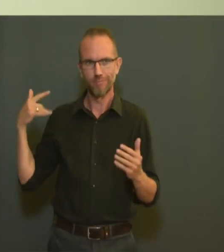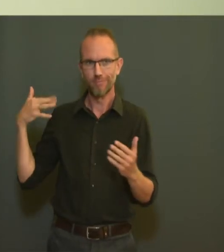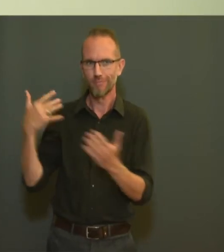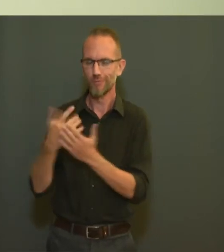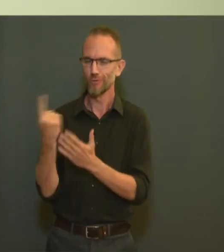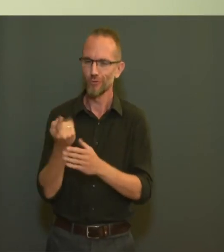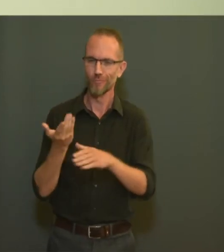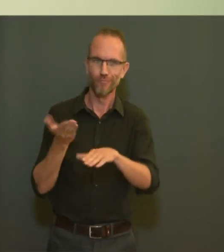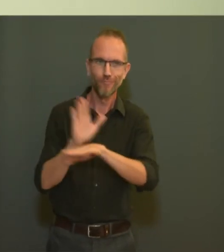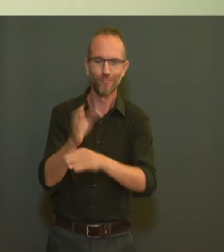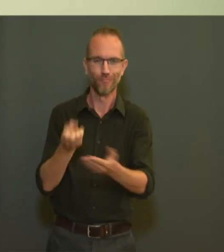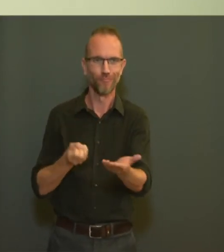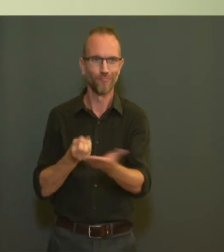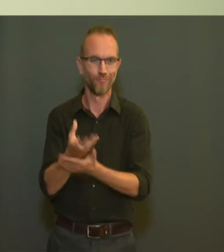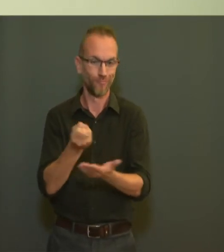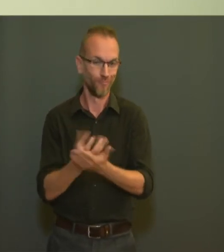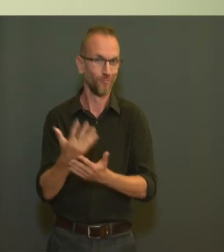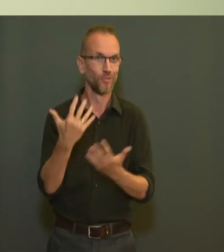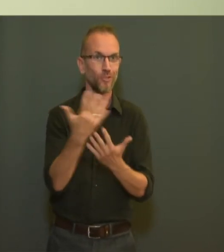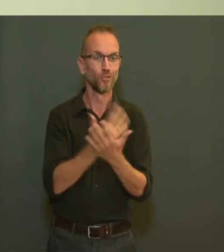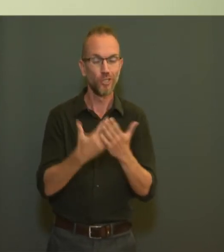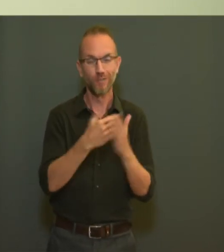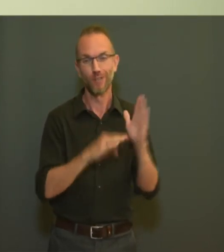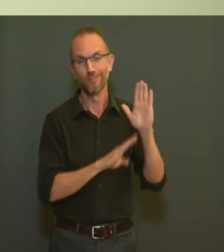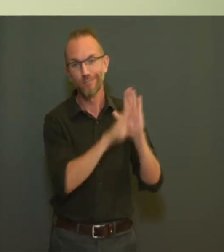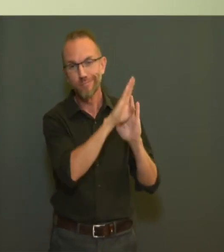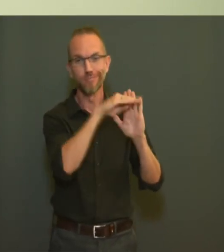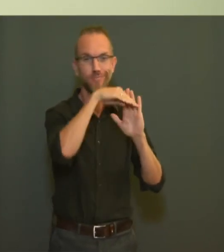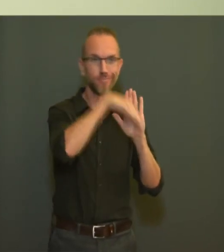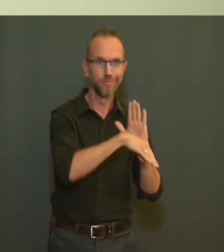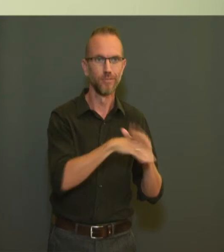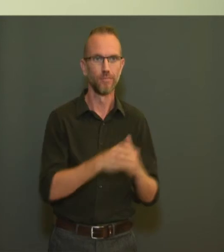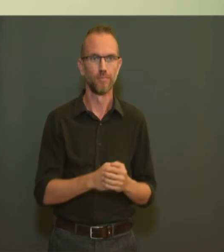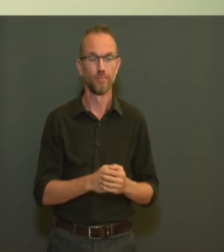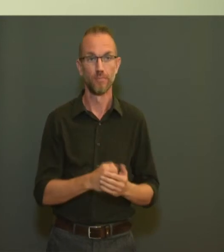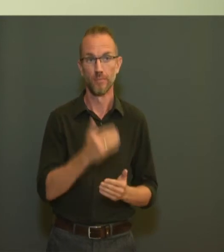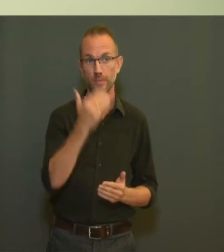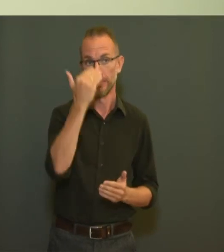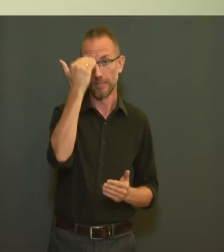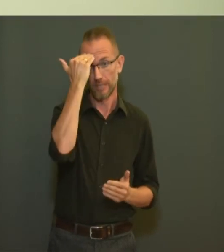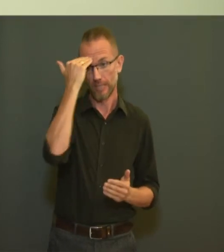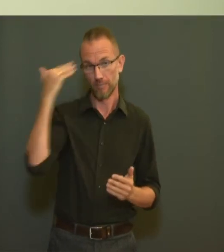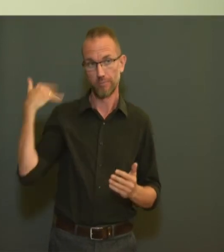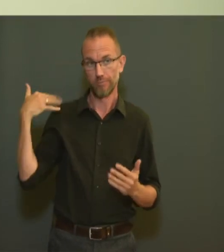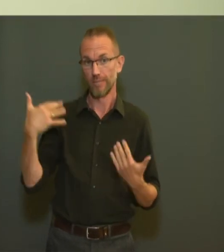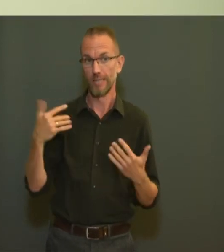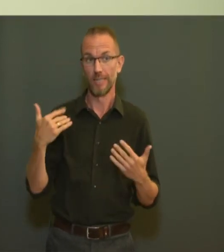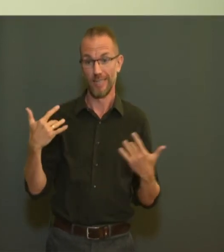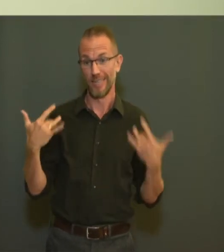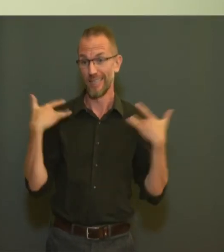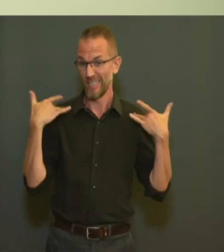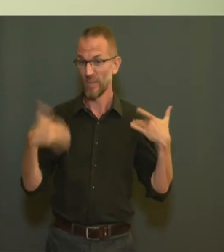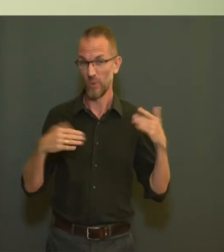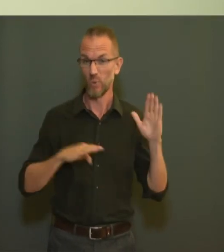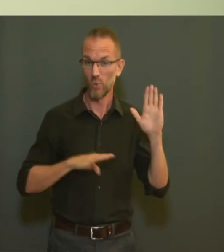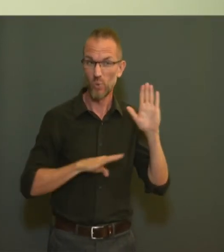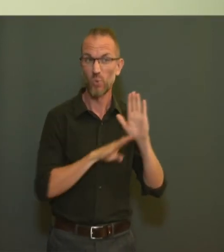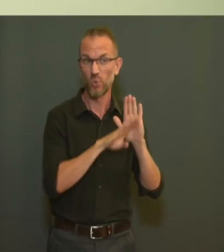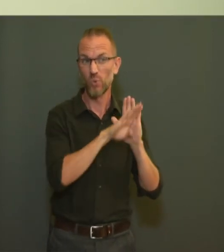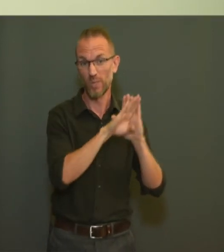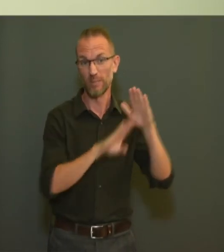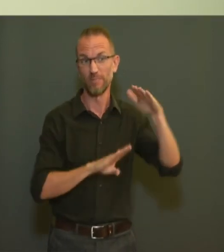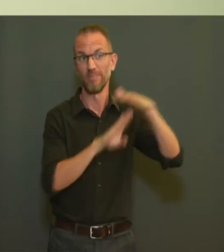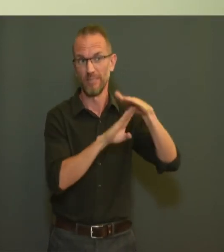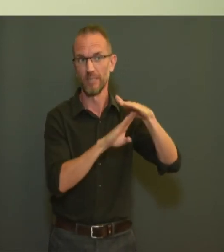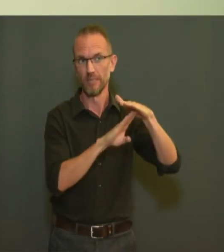des tendances. Comme vous le savez, nous avons connu un été relativement agité avec un pic de nouveaux cas importants